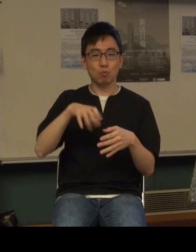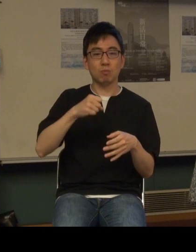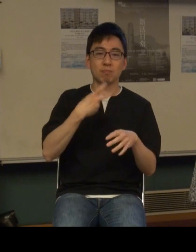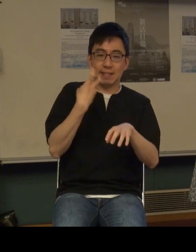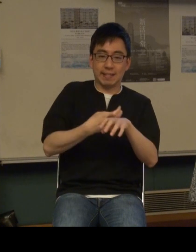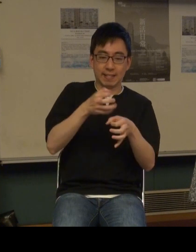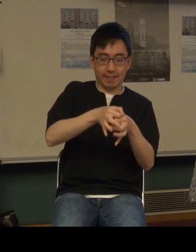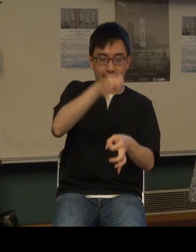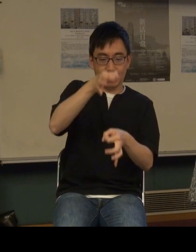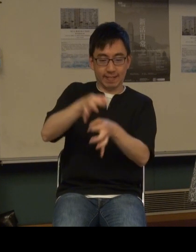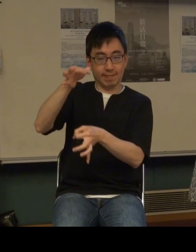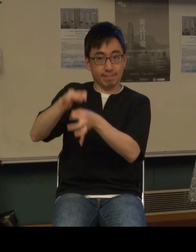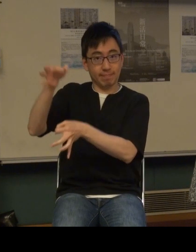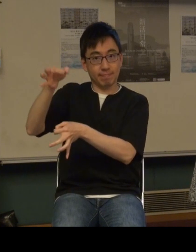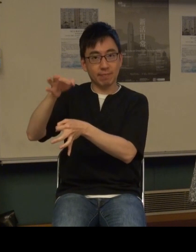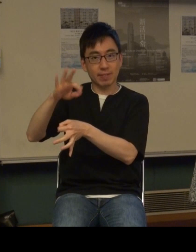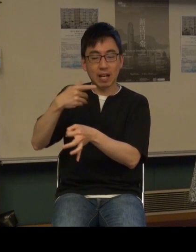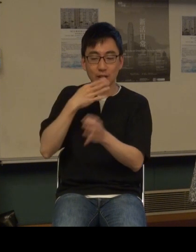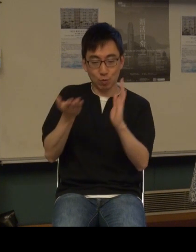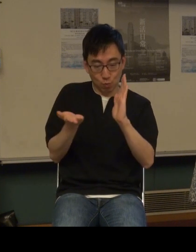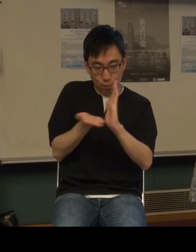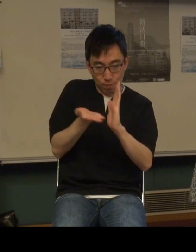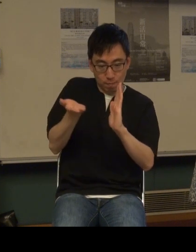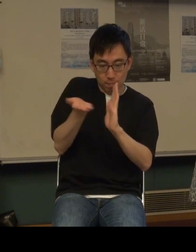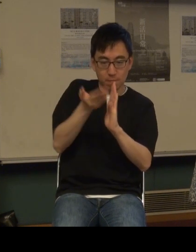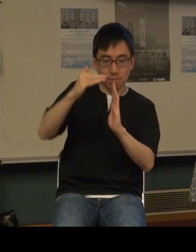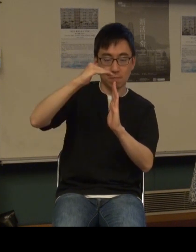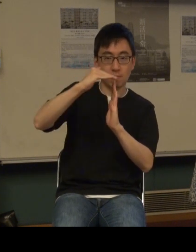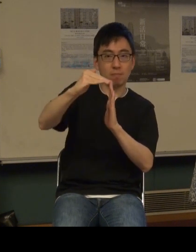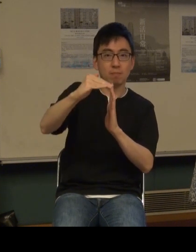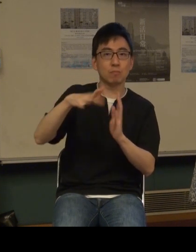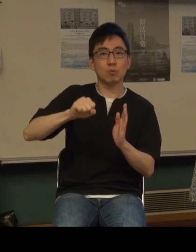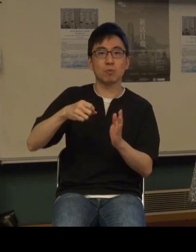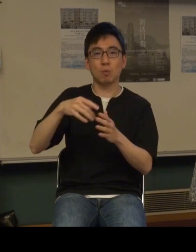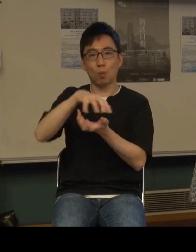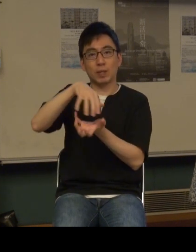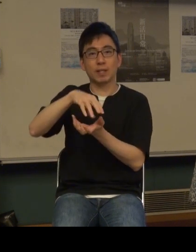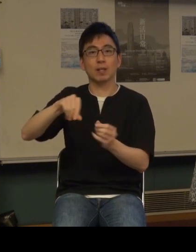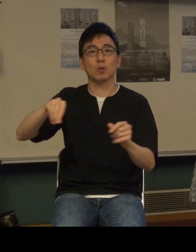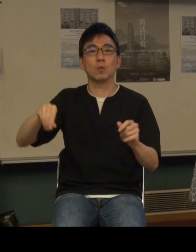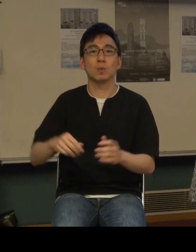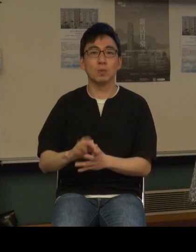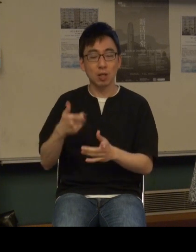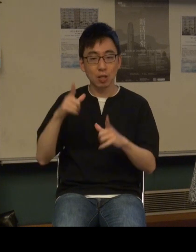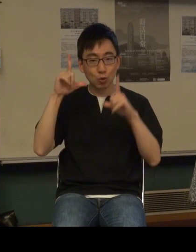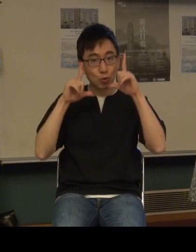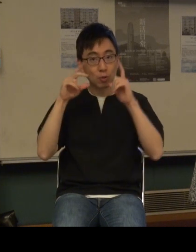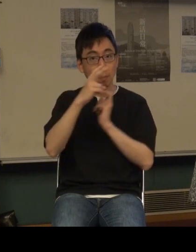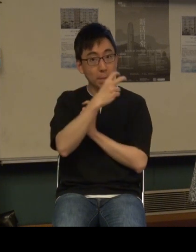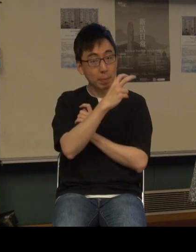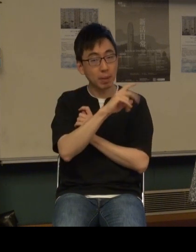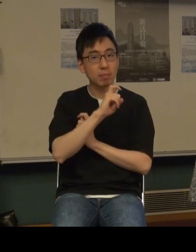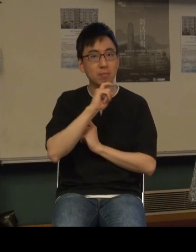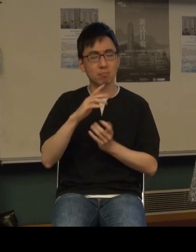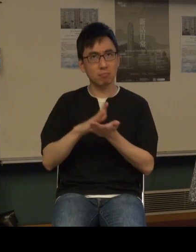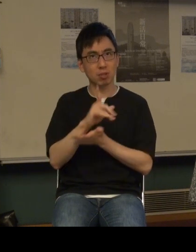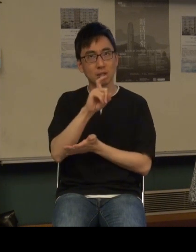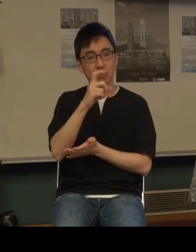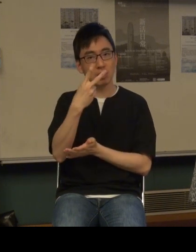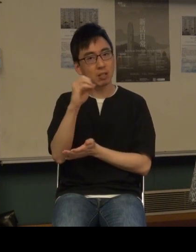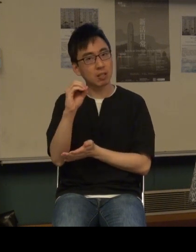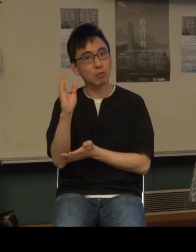結構啦，但係咧所有嘅樓板同埋屋頂咧都係用混凝土嘅，但係外形咧你都會見到啊，喺20年代